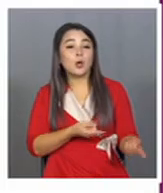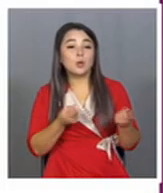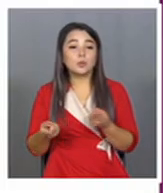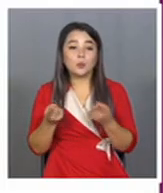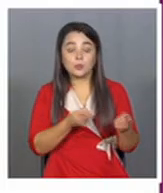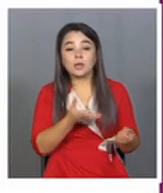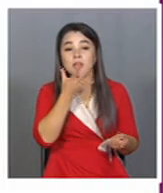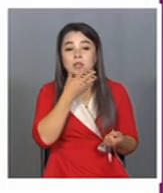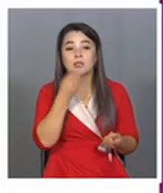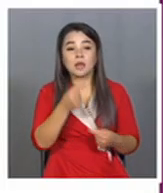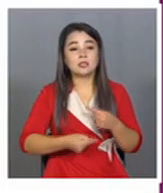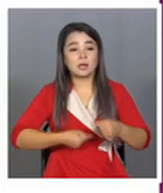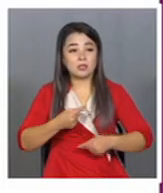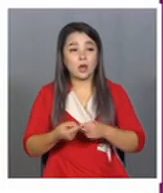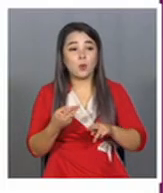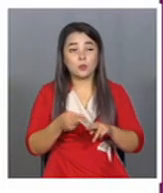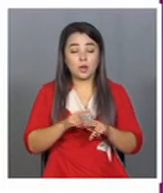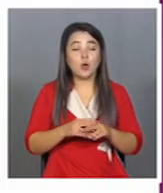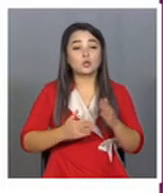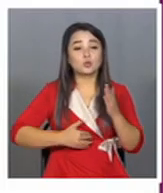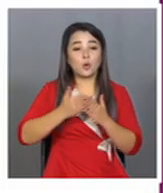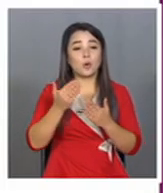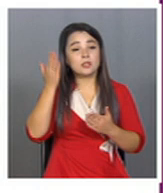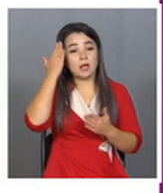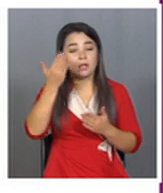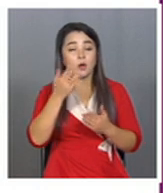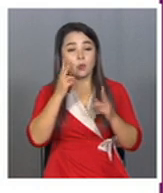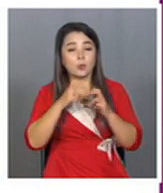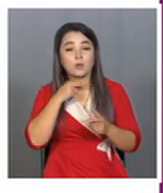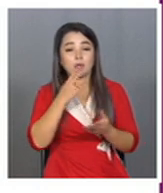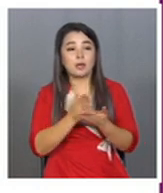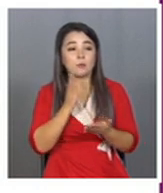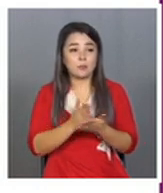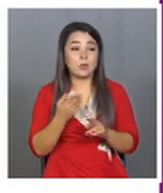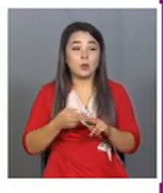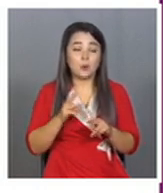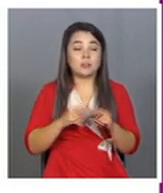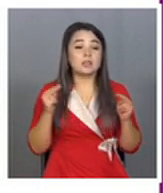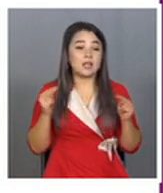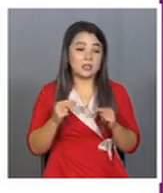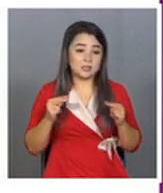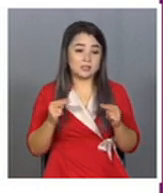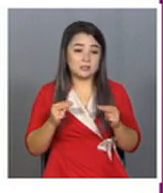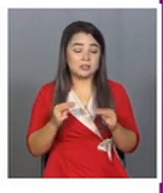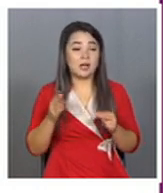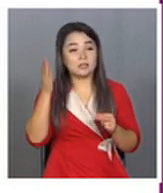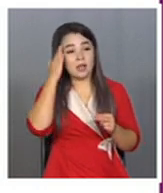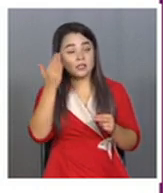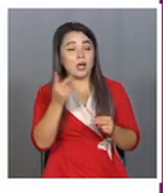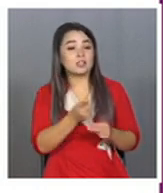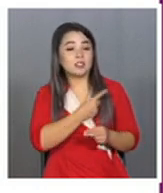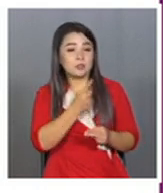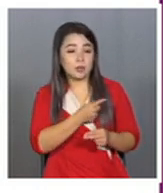Көшпенділердің сән салтанатынан олардың жоғары талғамын көруге болады. Бұған дәлел, талантты